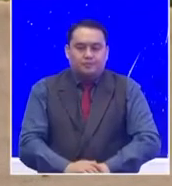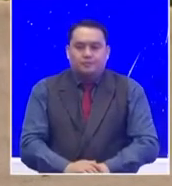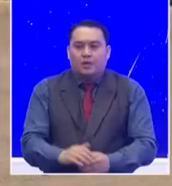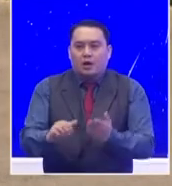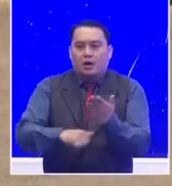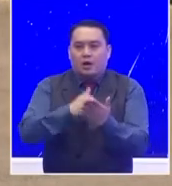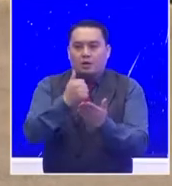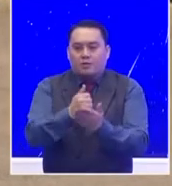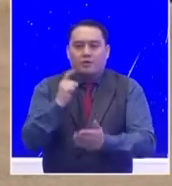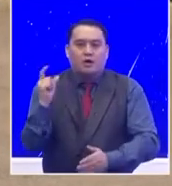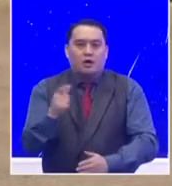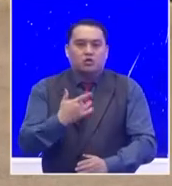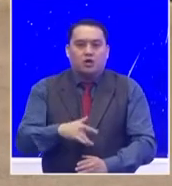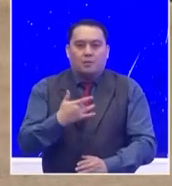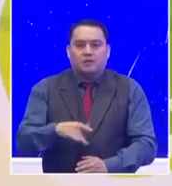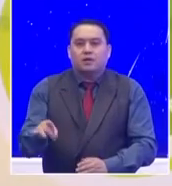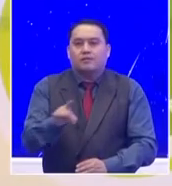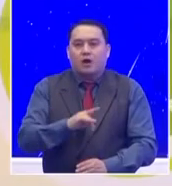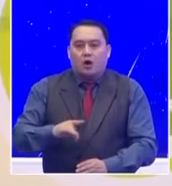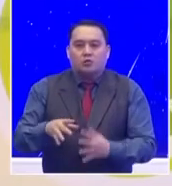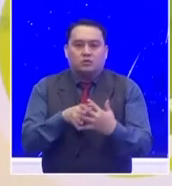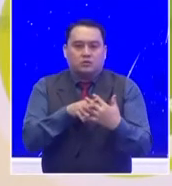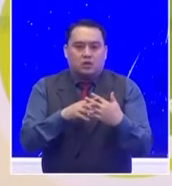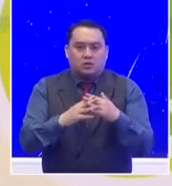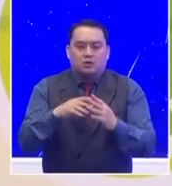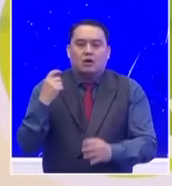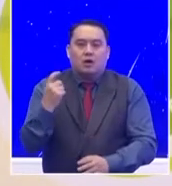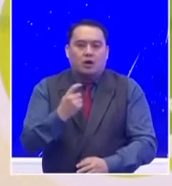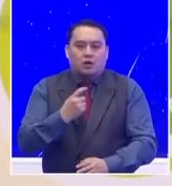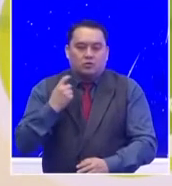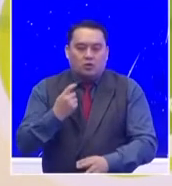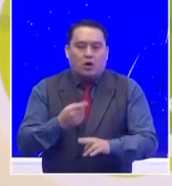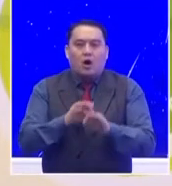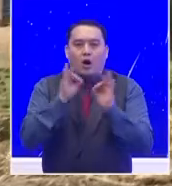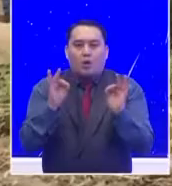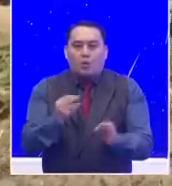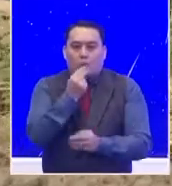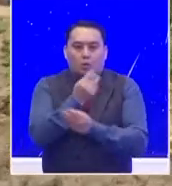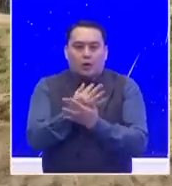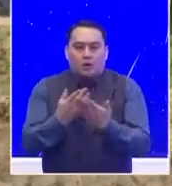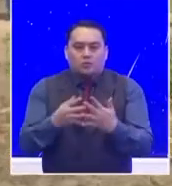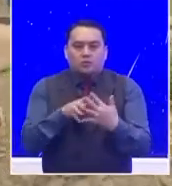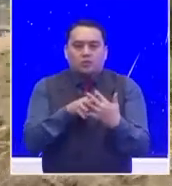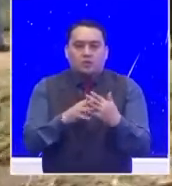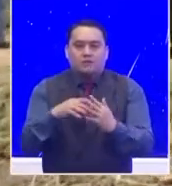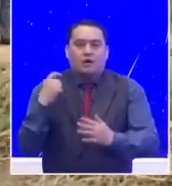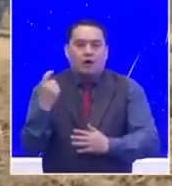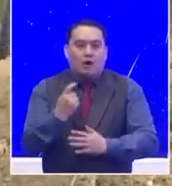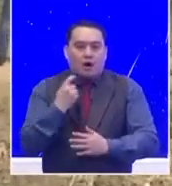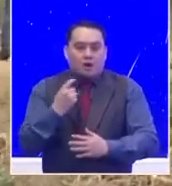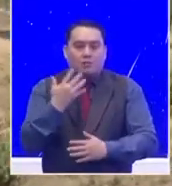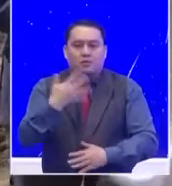Главный драйвер экономики Жамбылского района – агропромышленный комплекс. В прошлом году объем продукции сельского хозяйства составил